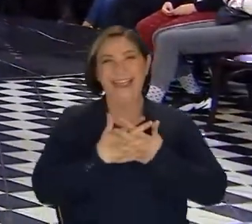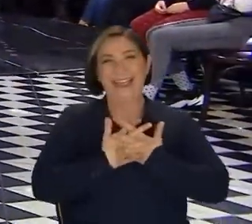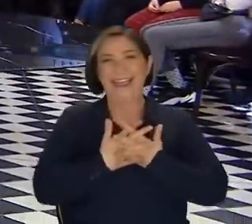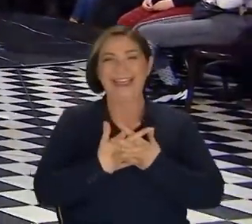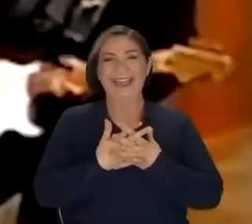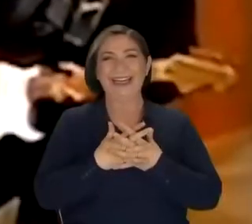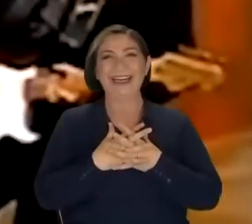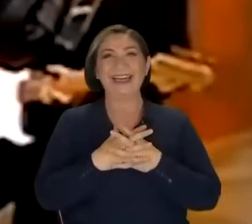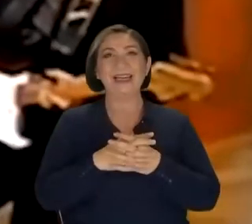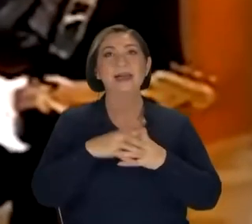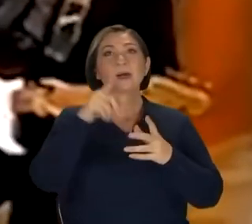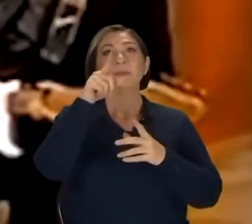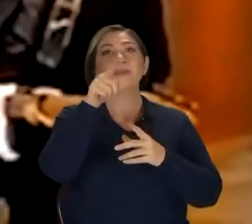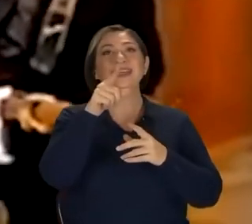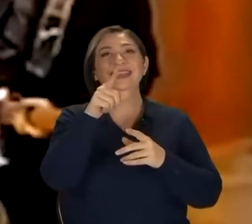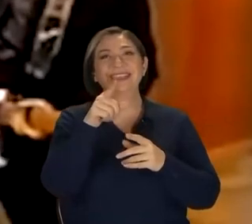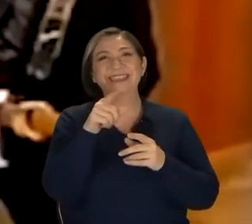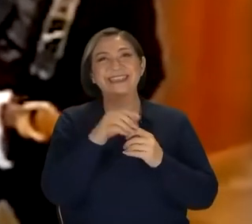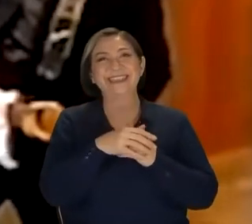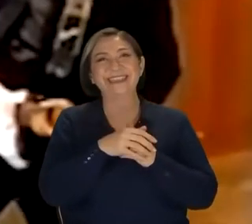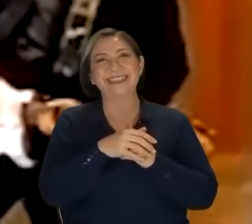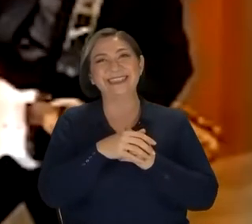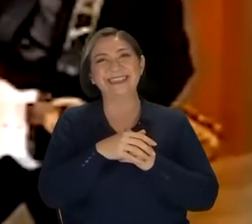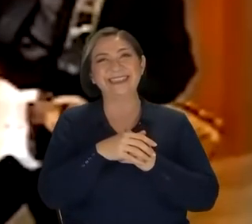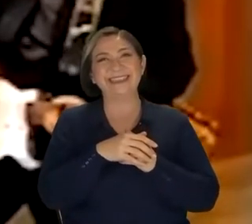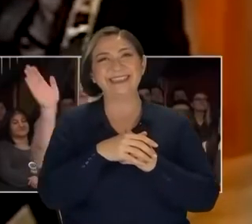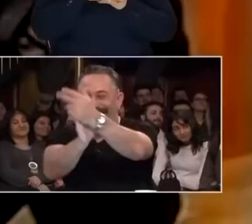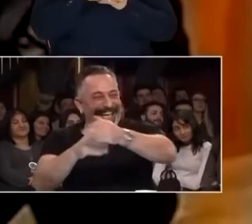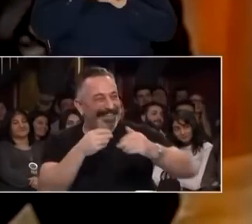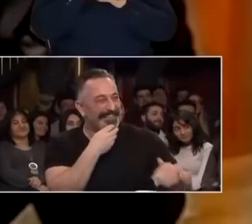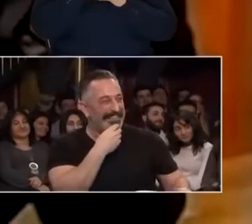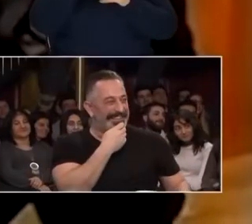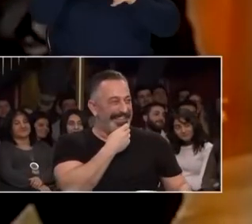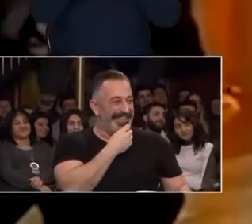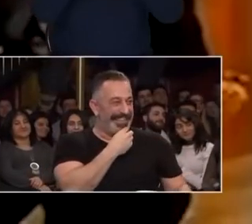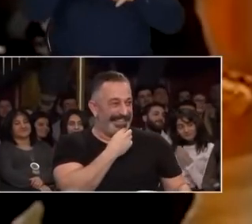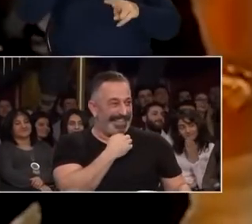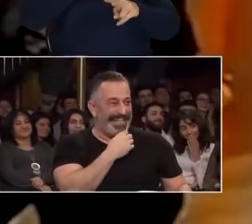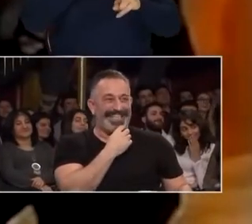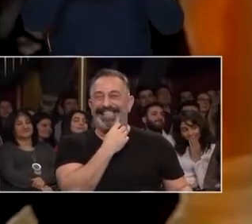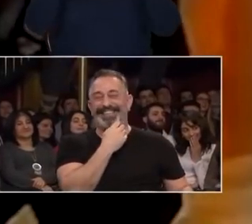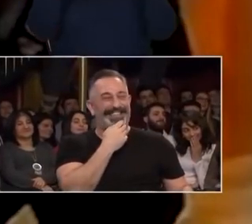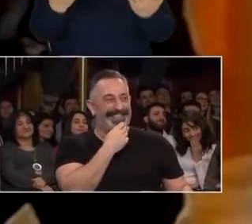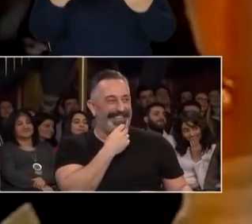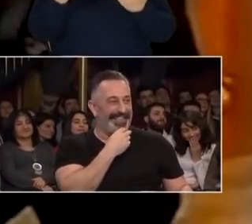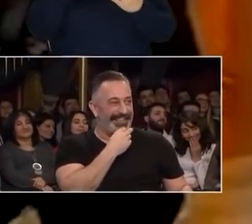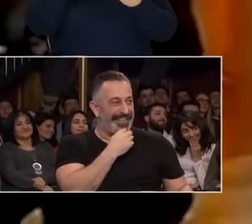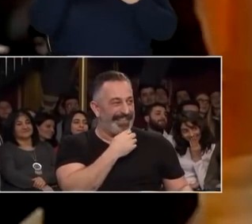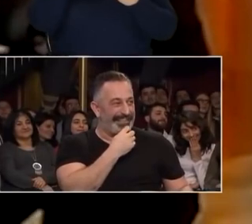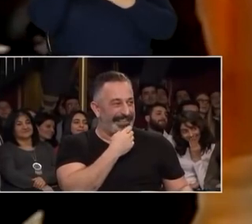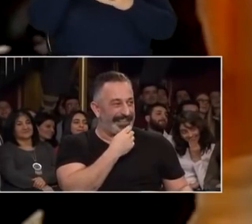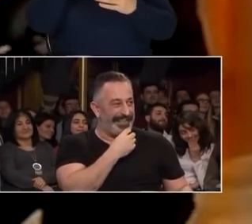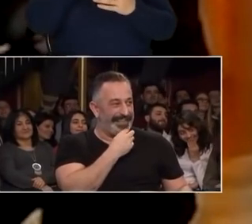tamam. Kral. Bu biziz işte Şile'de. Evet. Orada söyleyelim istedik. Yine evet. Gözlüklerimiz var. Fakat niye gözlüklerimiz